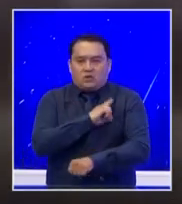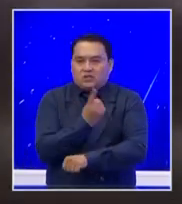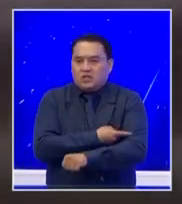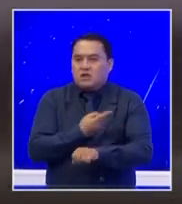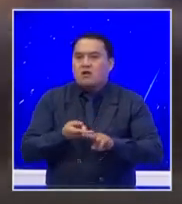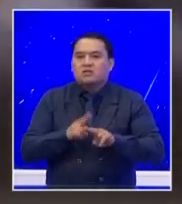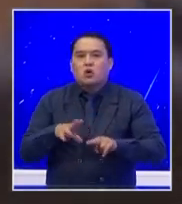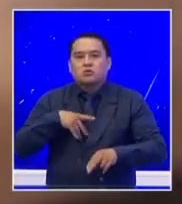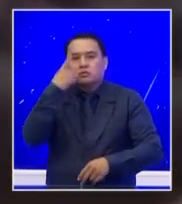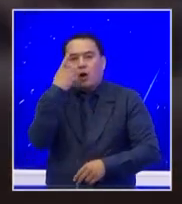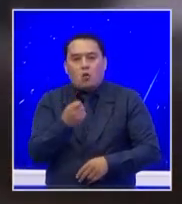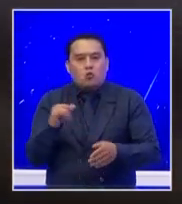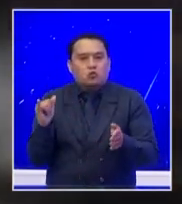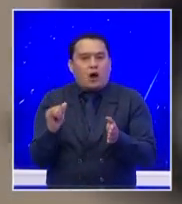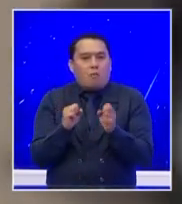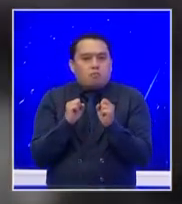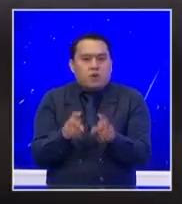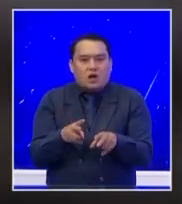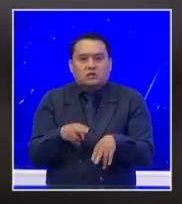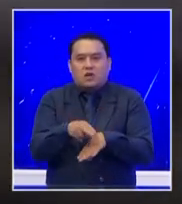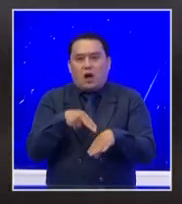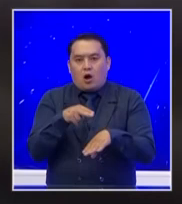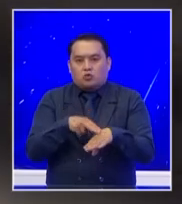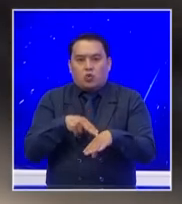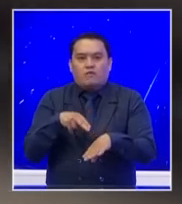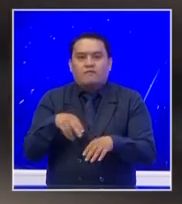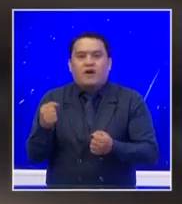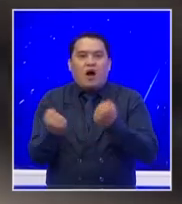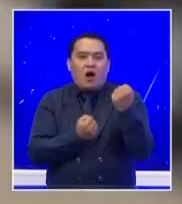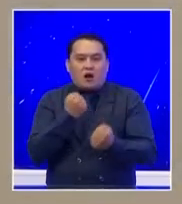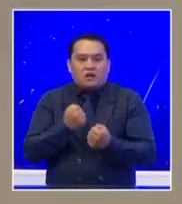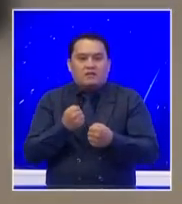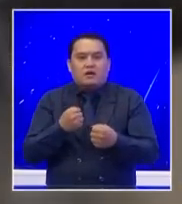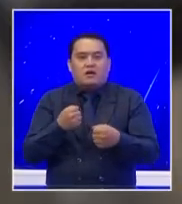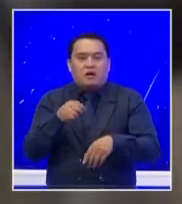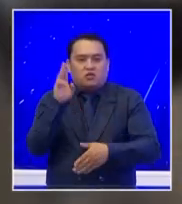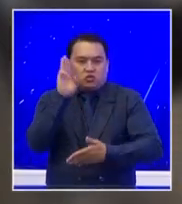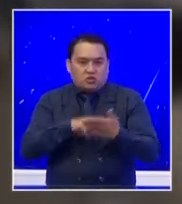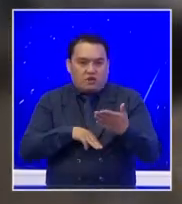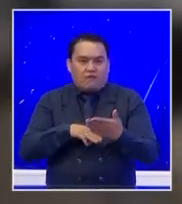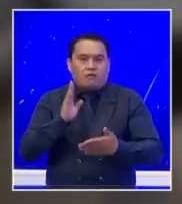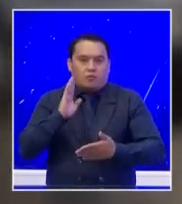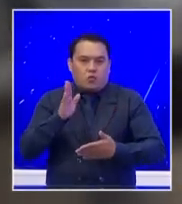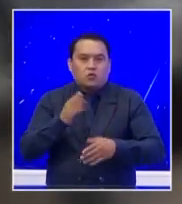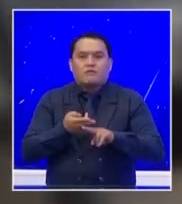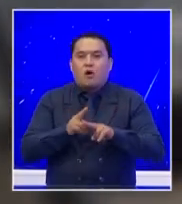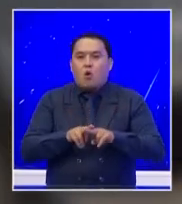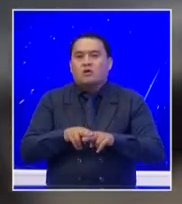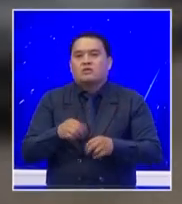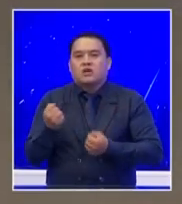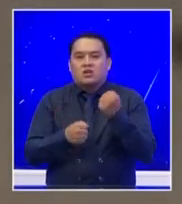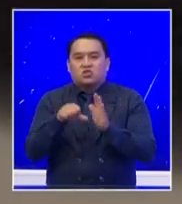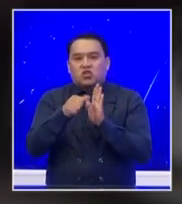полиции сообщили, что устроивших опасную езду на дорогах в Жаноузене водители привлекли к ответственности. Участниками стали